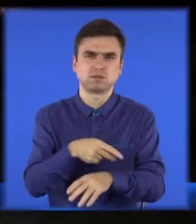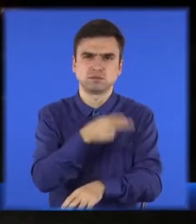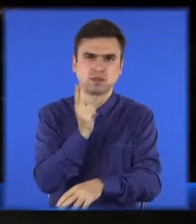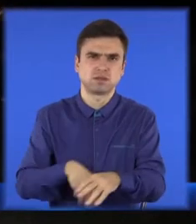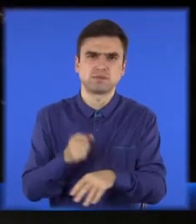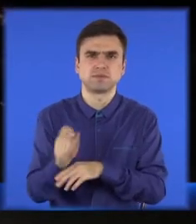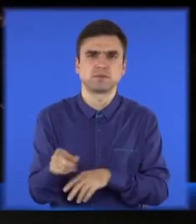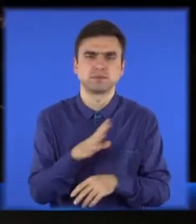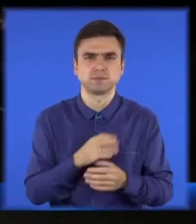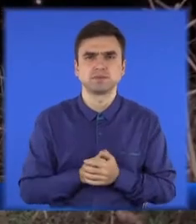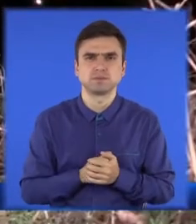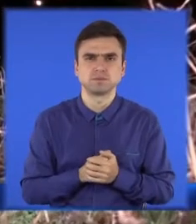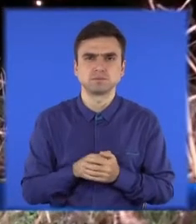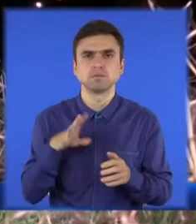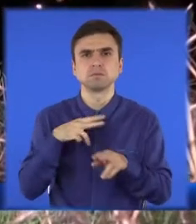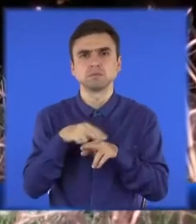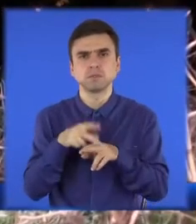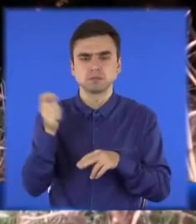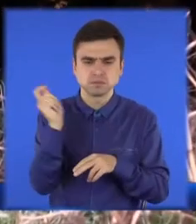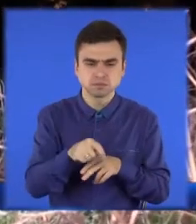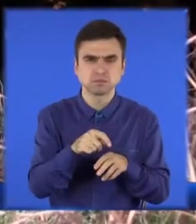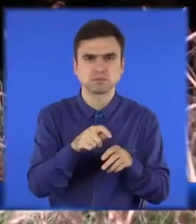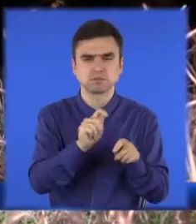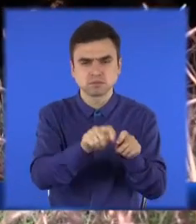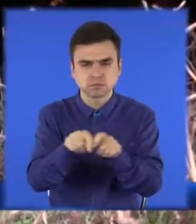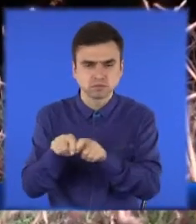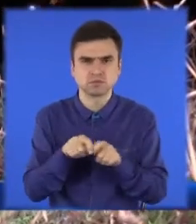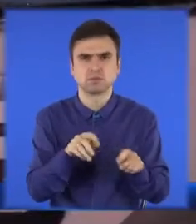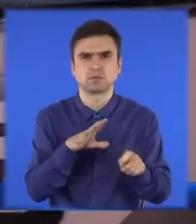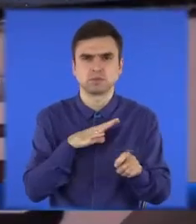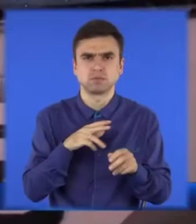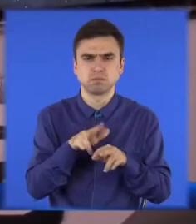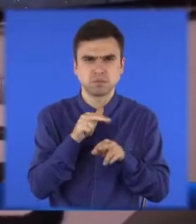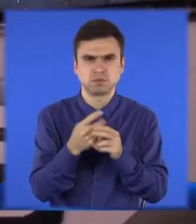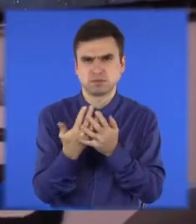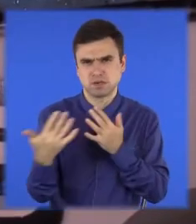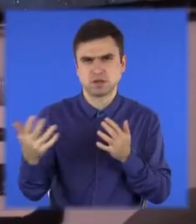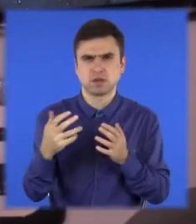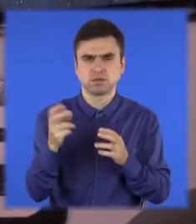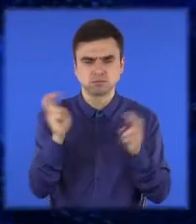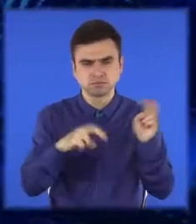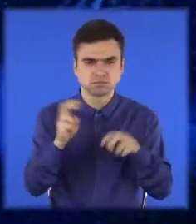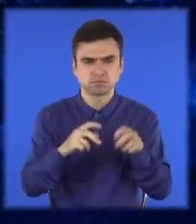патрульні, слідчо-оперативна група Інгулецького відділення та слідчі Криворізького відділу поліції.